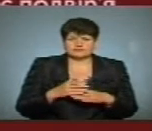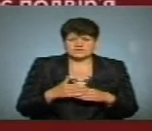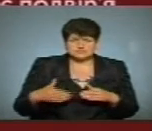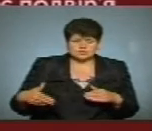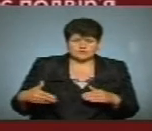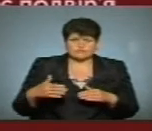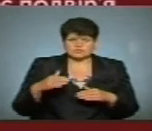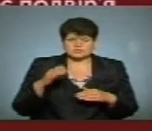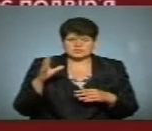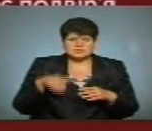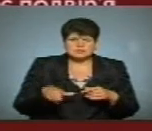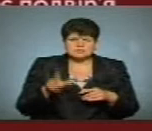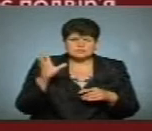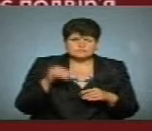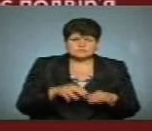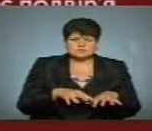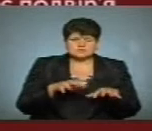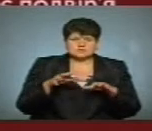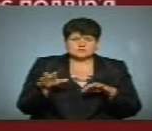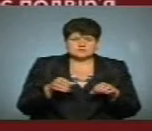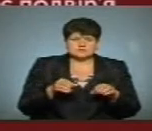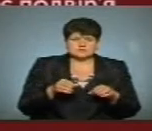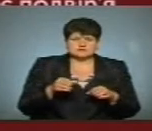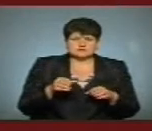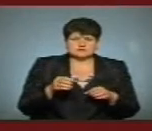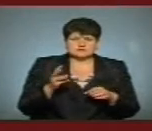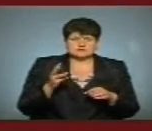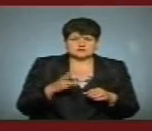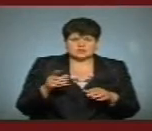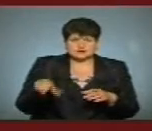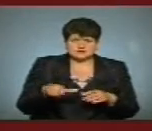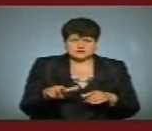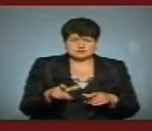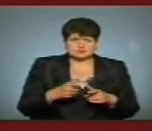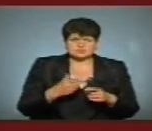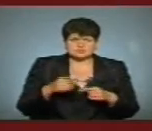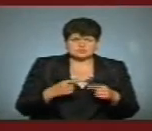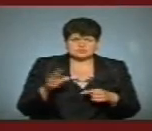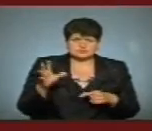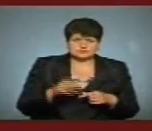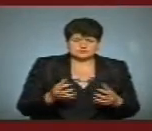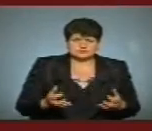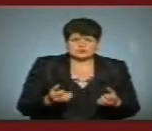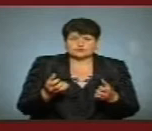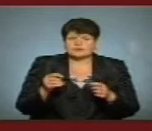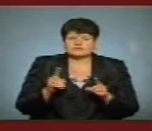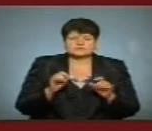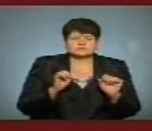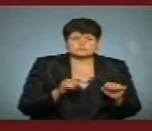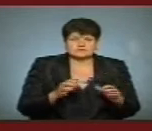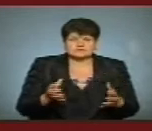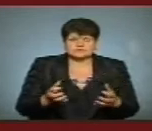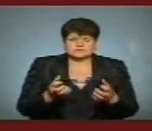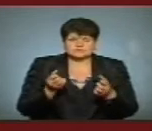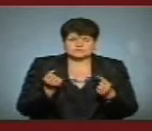води, річка зносила все, то просто Дніпро трило. Лило 3 Дніпра через моє подвір'я. Я то все рятував, то хоч птицю то все врятував, що можливо було. Пасажа таке велике.